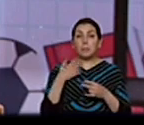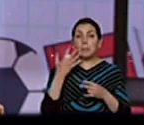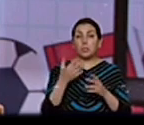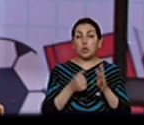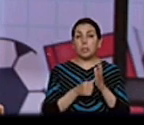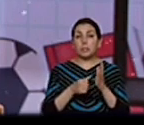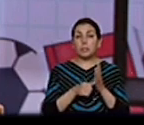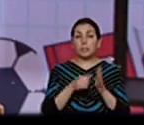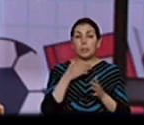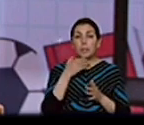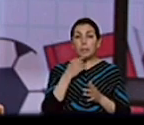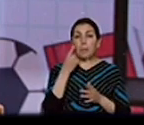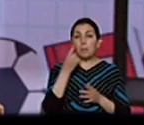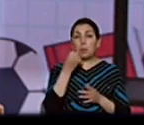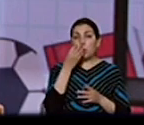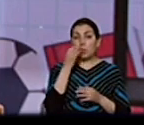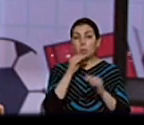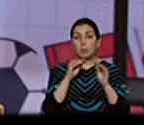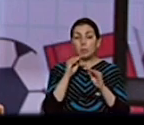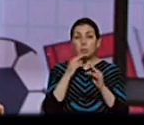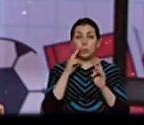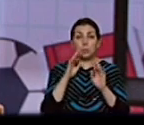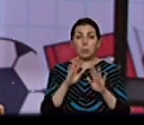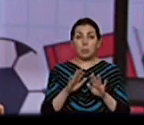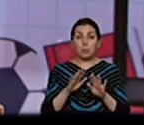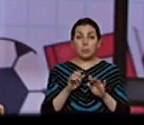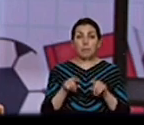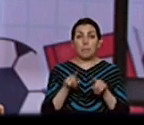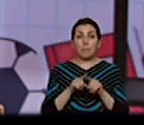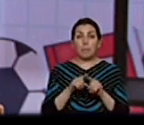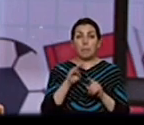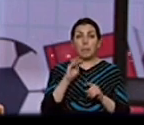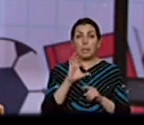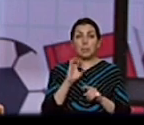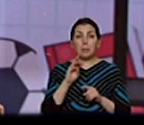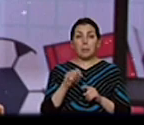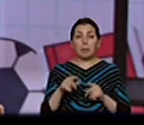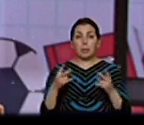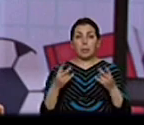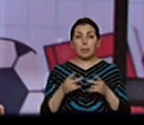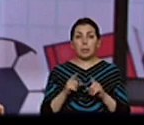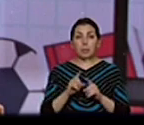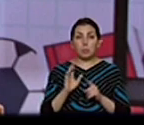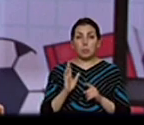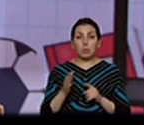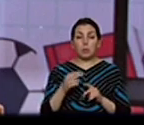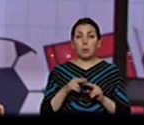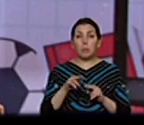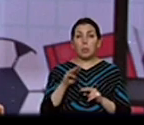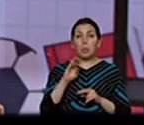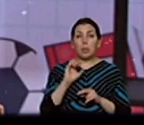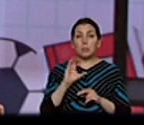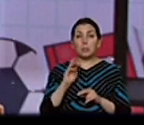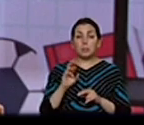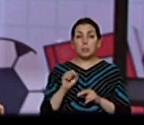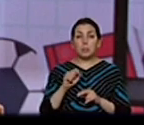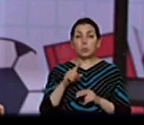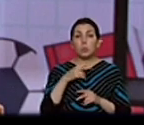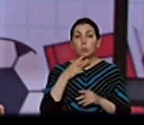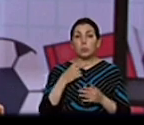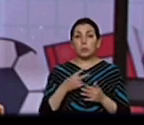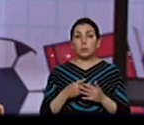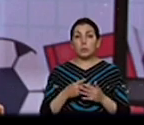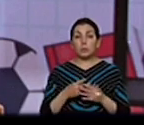gul yasab ko'rsatmoqchiman va mana bunday tasmalar ham kerak bo'ladi. Bu tasmalar ko'rib turganingizdek